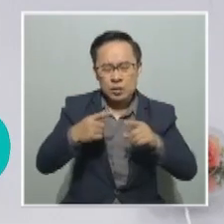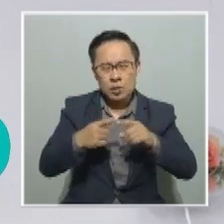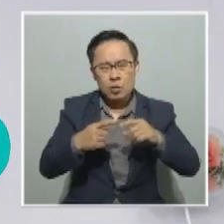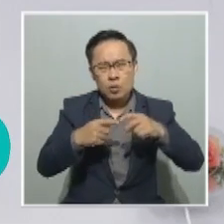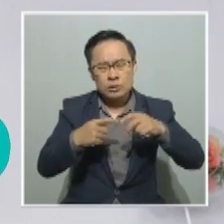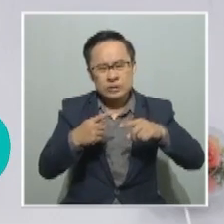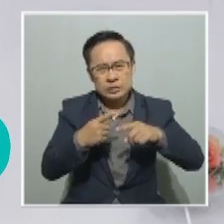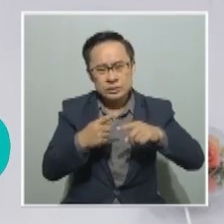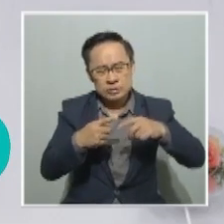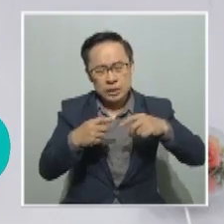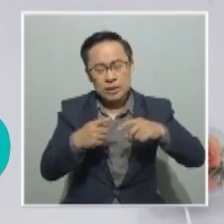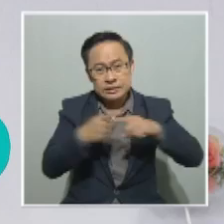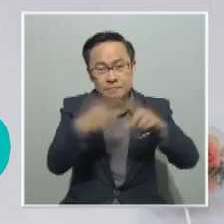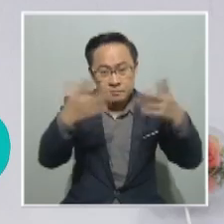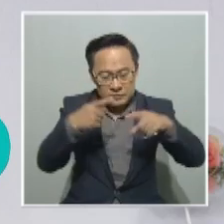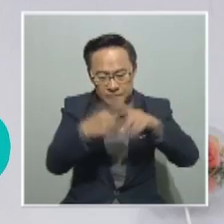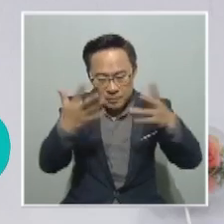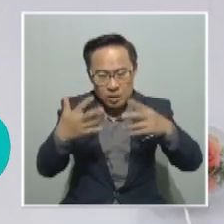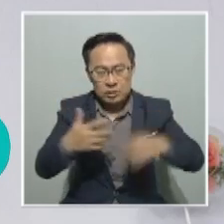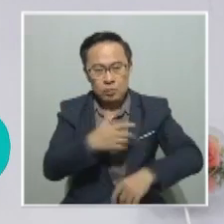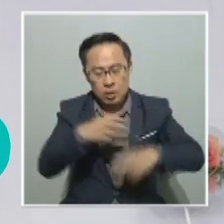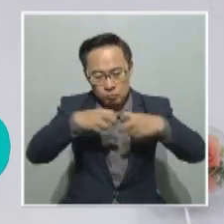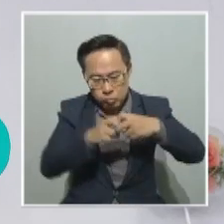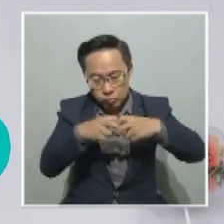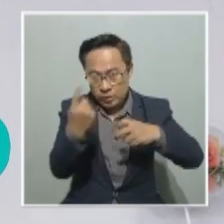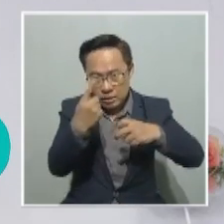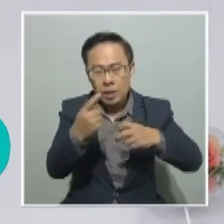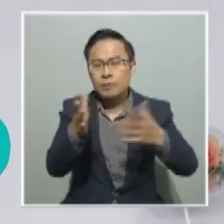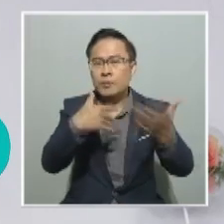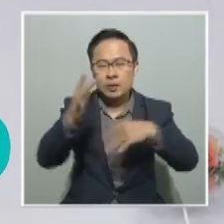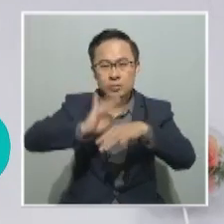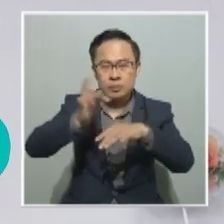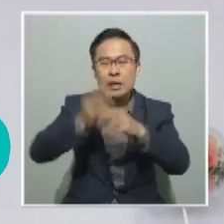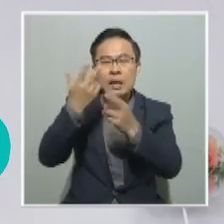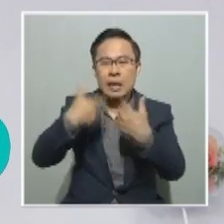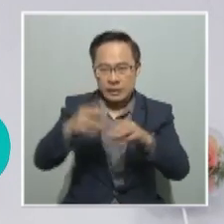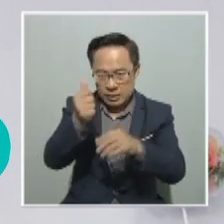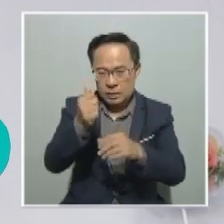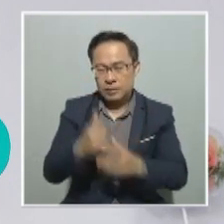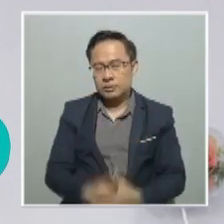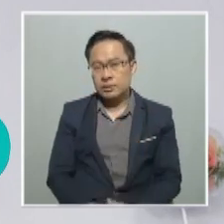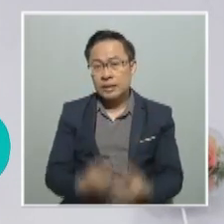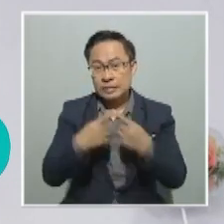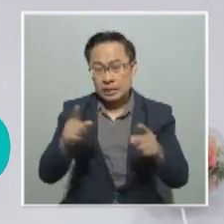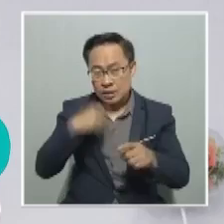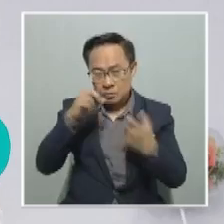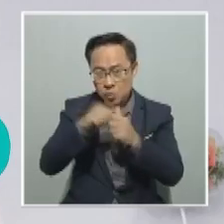ก็ปล่อยมันฮะตามธรรมชาติเดี๋ยวมันจะค่อยดีขึ้นเองนะฮะสำหรับคนไข้บางคนที่มีความจำเป็นต้องรักษาอย่างเร่งด่วนก็คือย